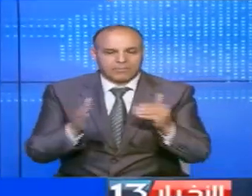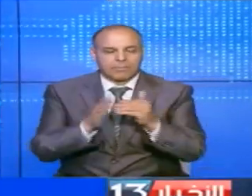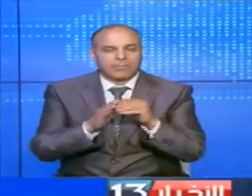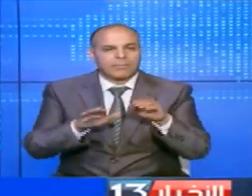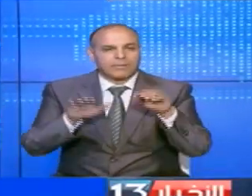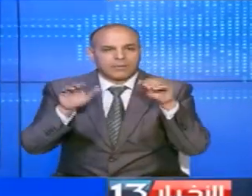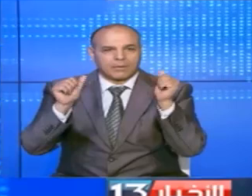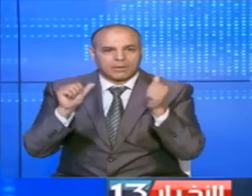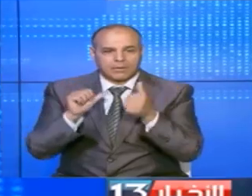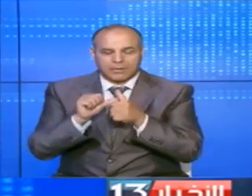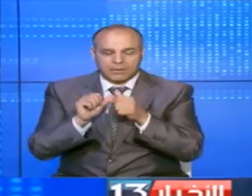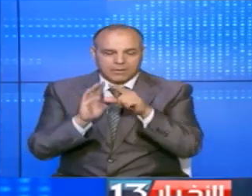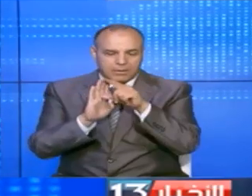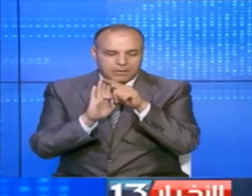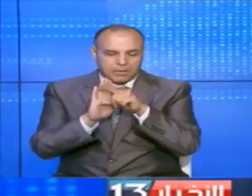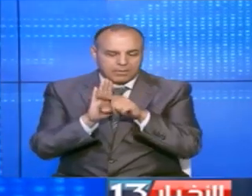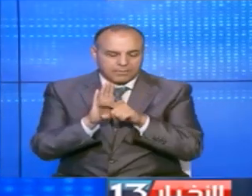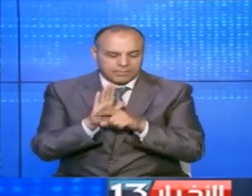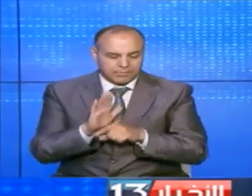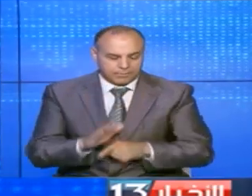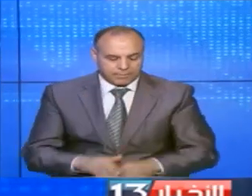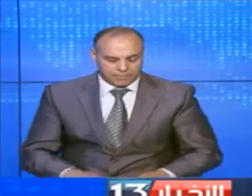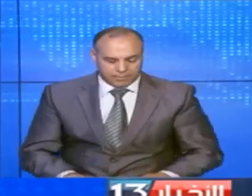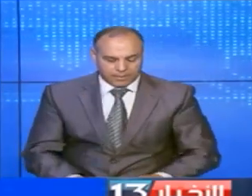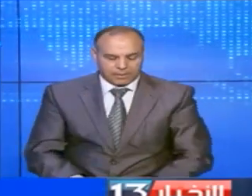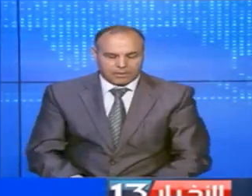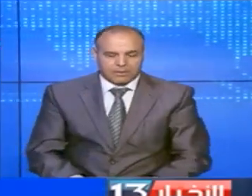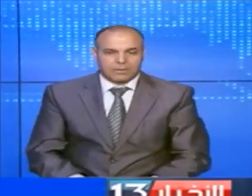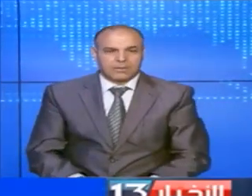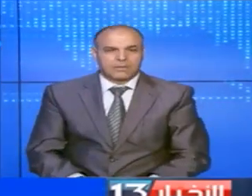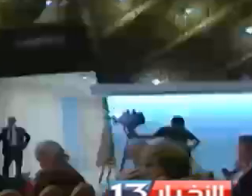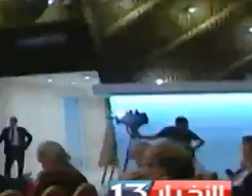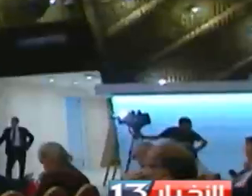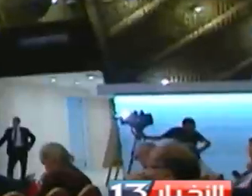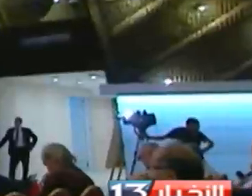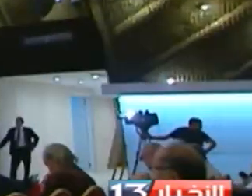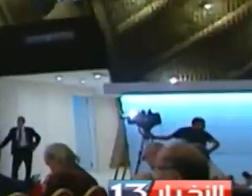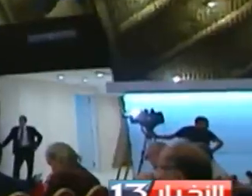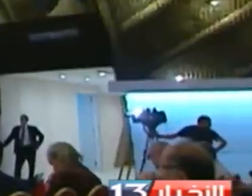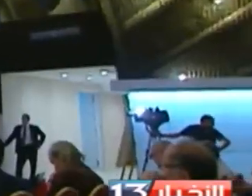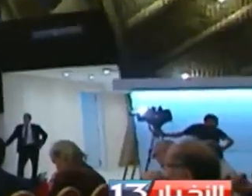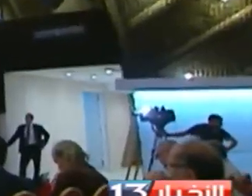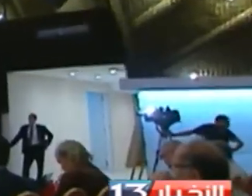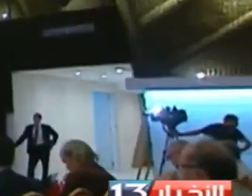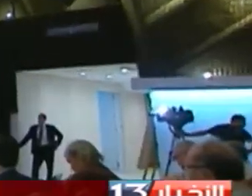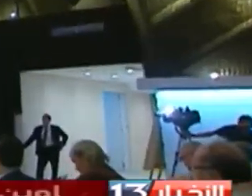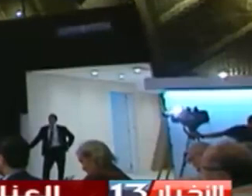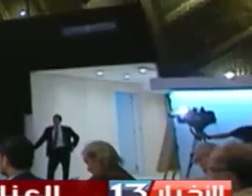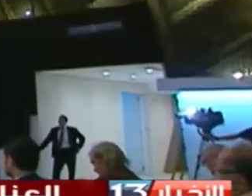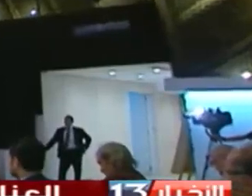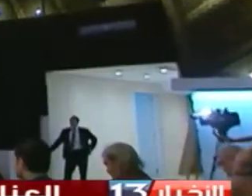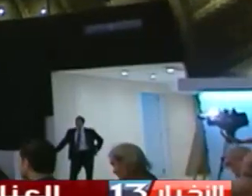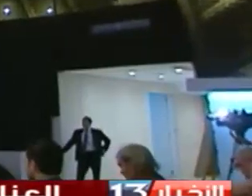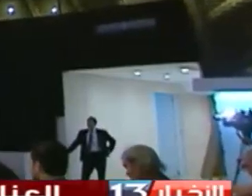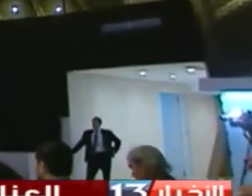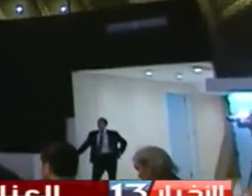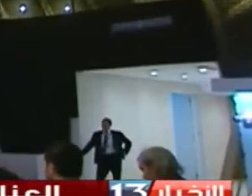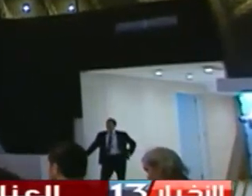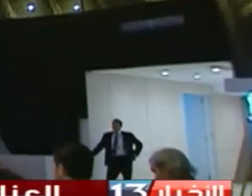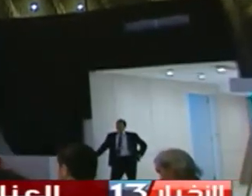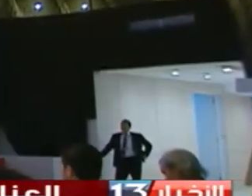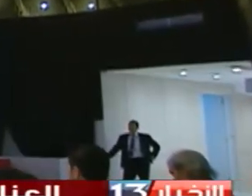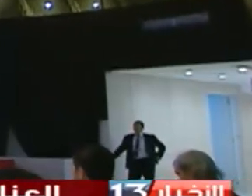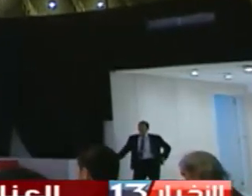ختام النشره وهذا تذكير بابرز ما جاء فيها في ظل عدم تلقى المحكمه الاداريه او لا